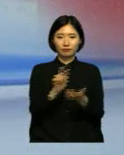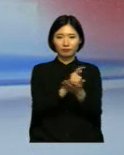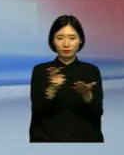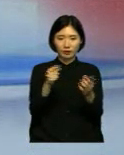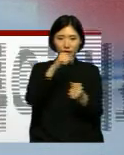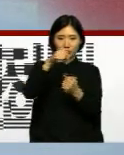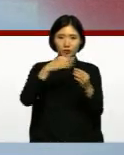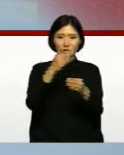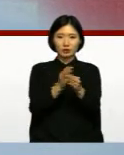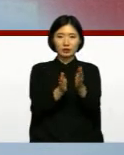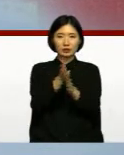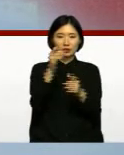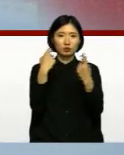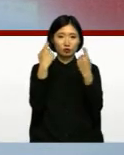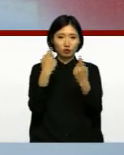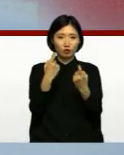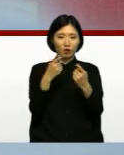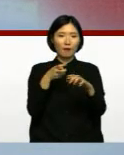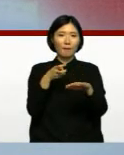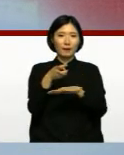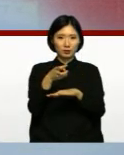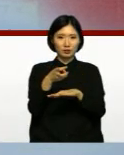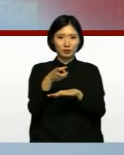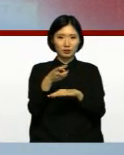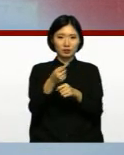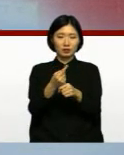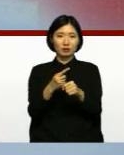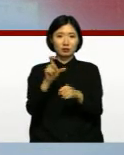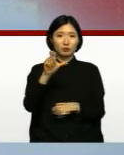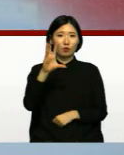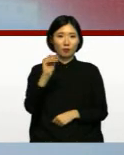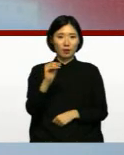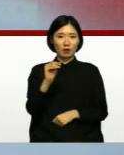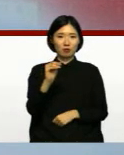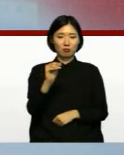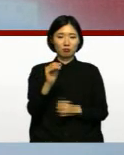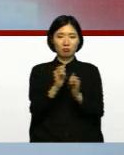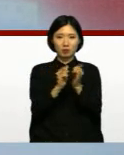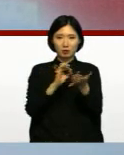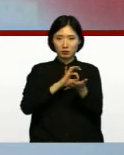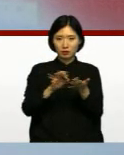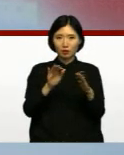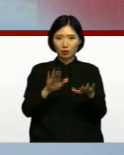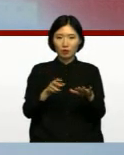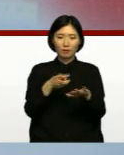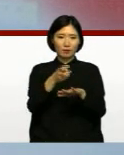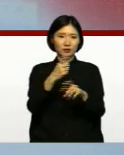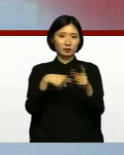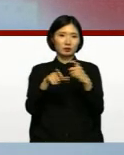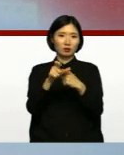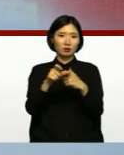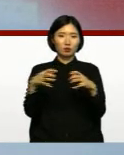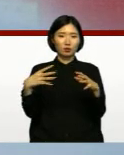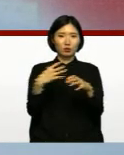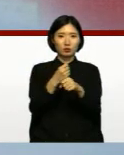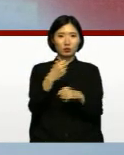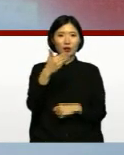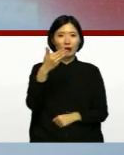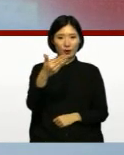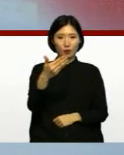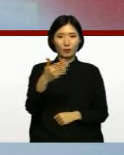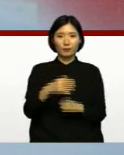가평군이 운영 중인 시티 투어 버스가 지난해에도 15만 명 이상이 이용한 가운데 올해 버스를 늘려서 모두 9대를